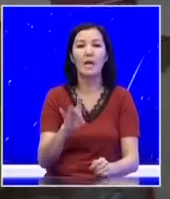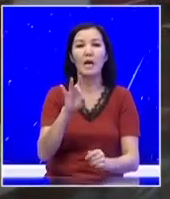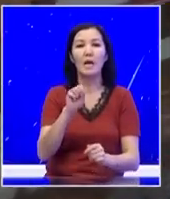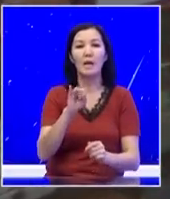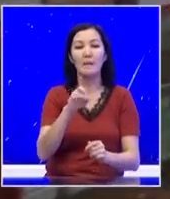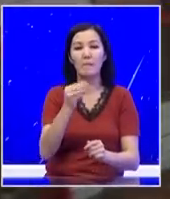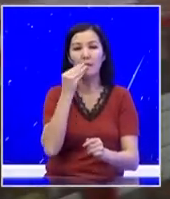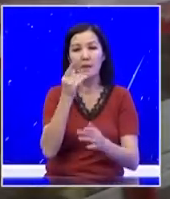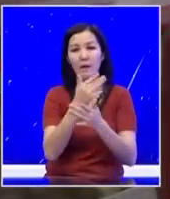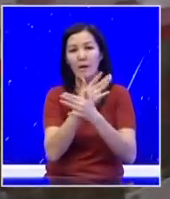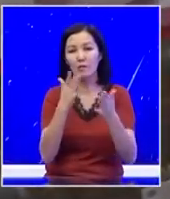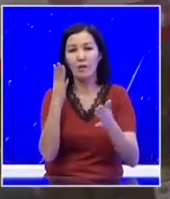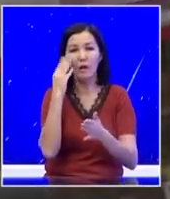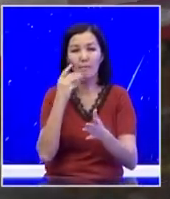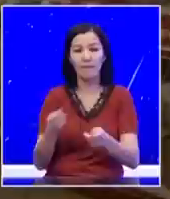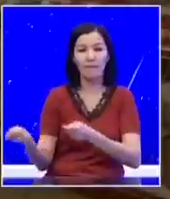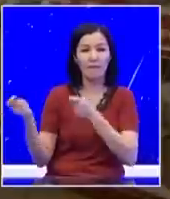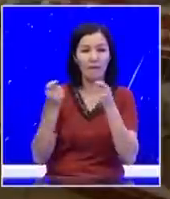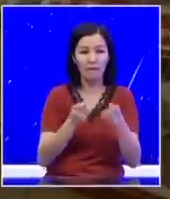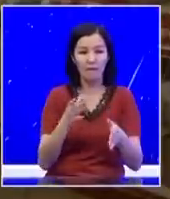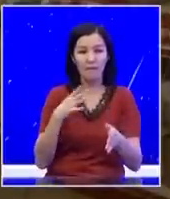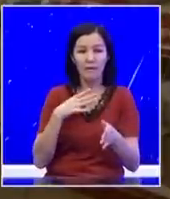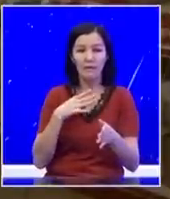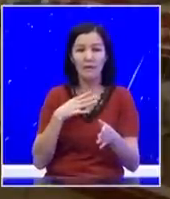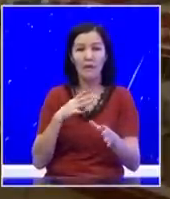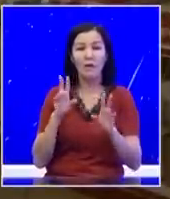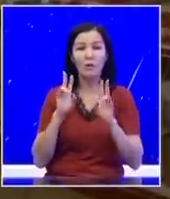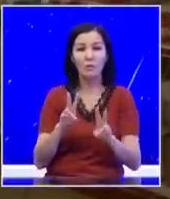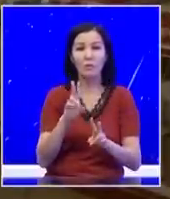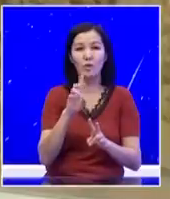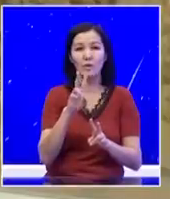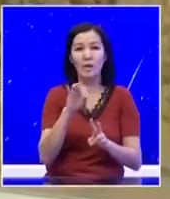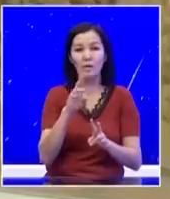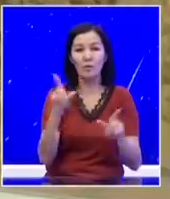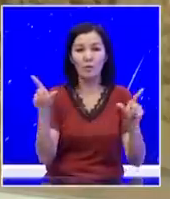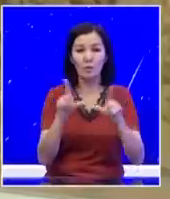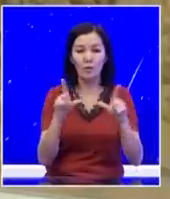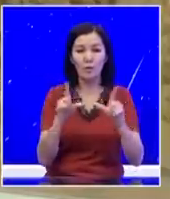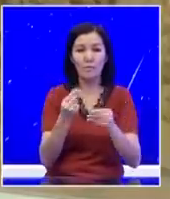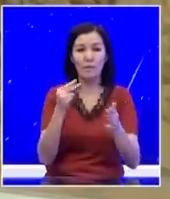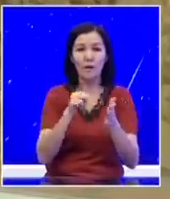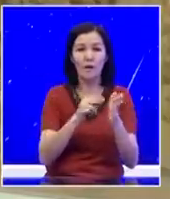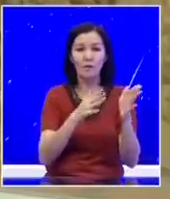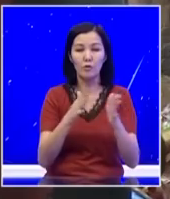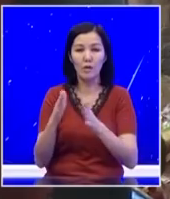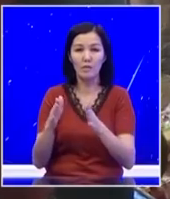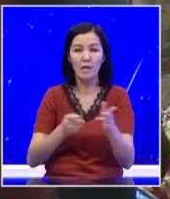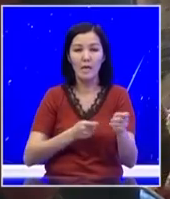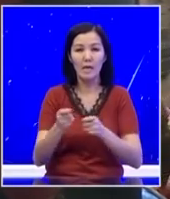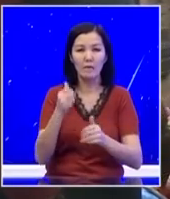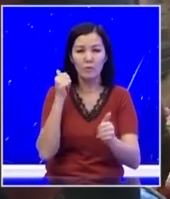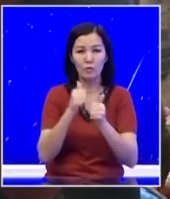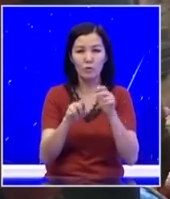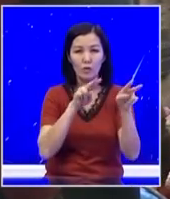қажетті азық-түліктің дені Алматыдан тасымалданады. Десе де Нарынқолдағы сауда дүкендерінде баға тұрақты. Оны аудан әкімшілігі